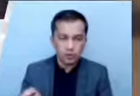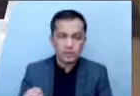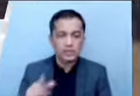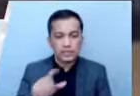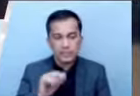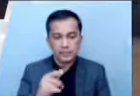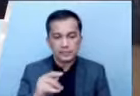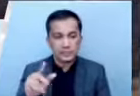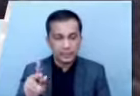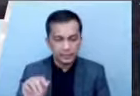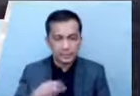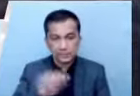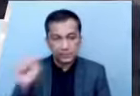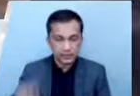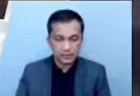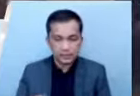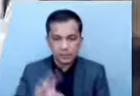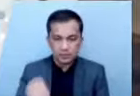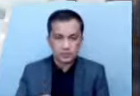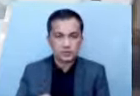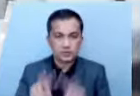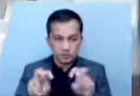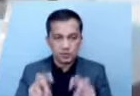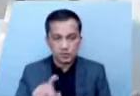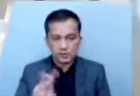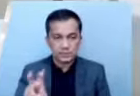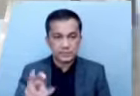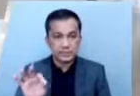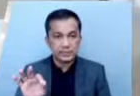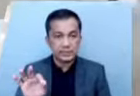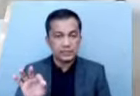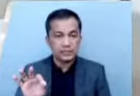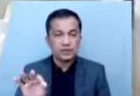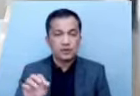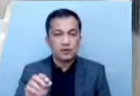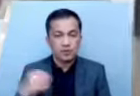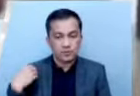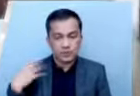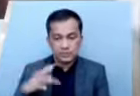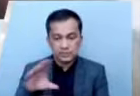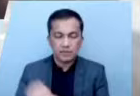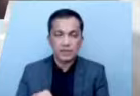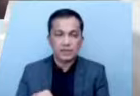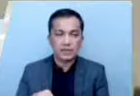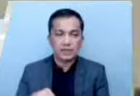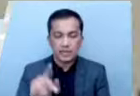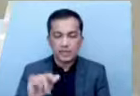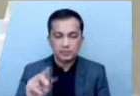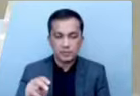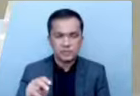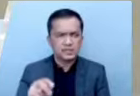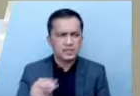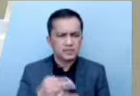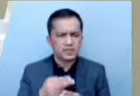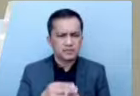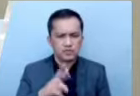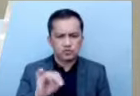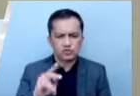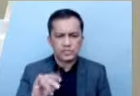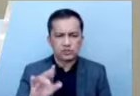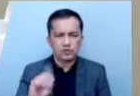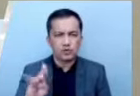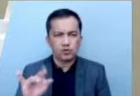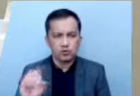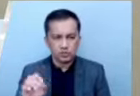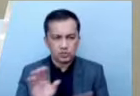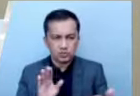sa 139 na NFA officials kabilang ang mismong administrator na si Rodrigo Bioko. Humarap kay Ombudsman Samuel